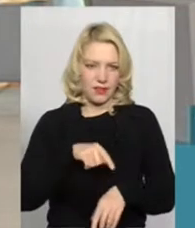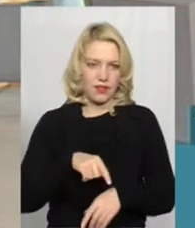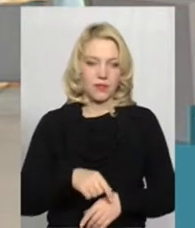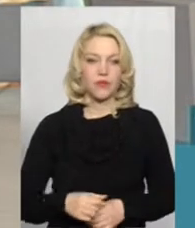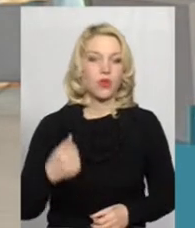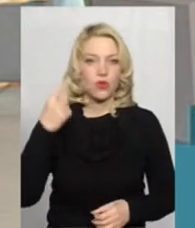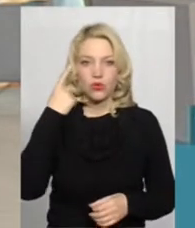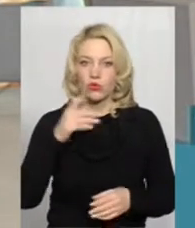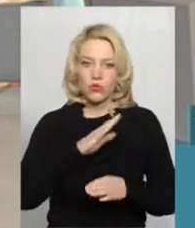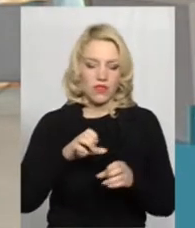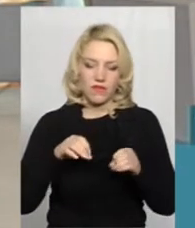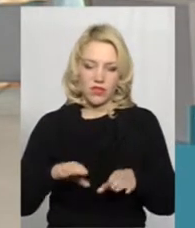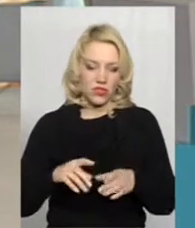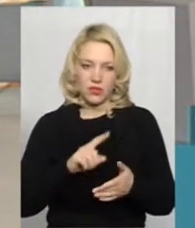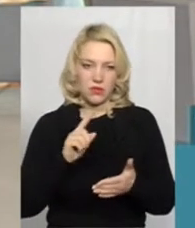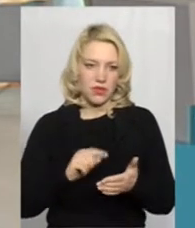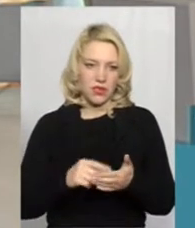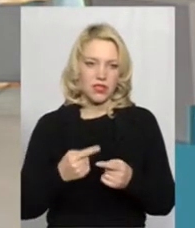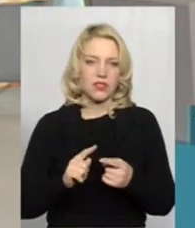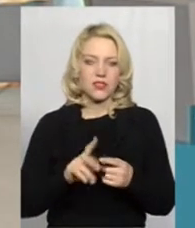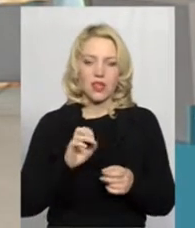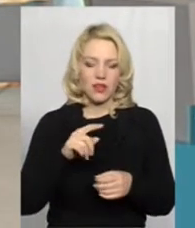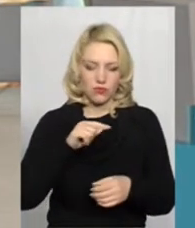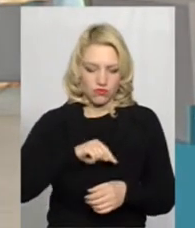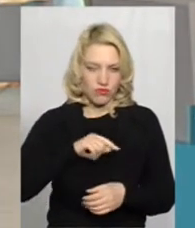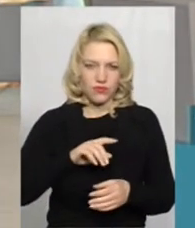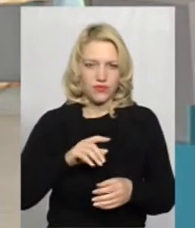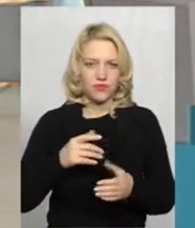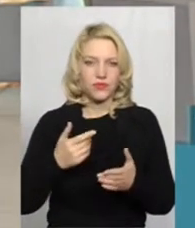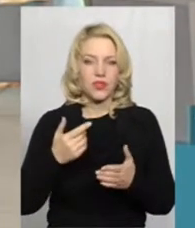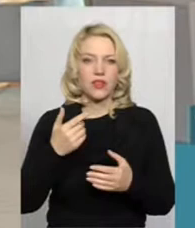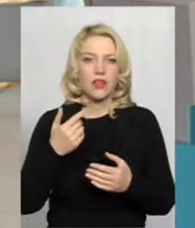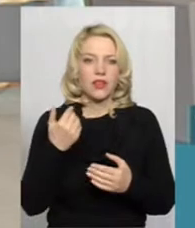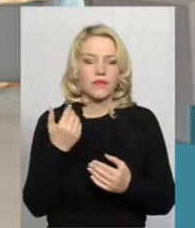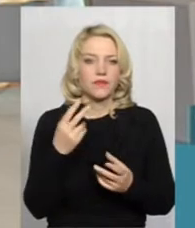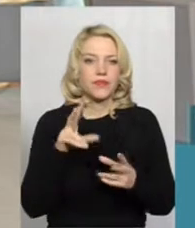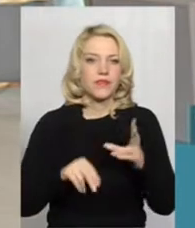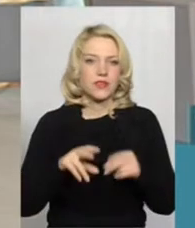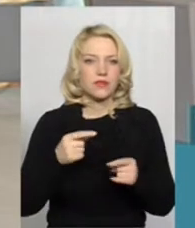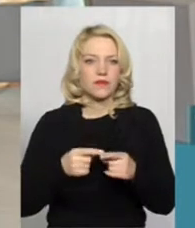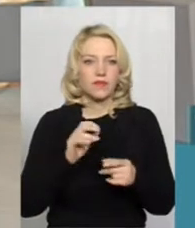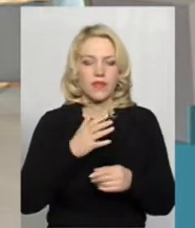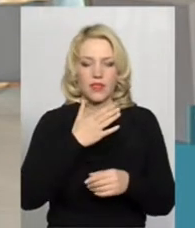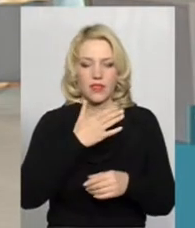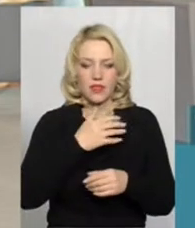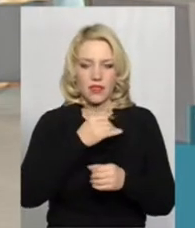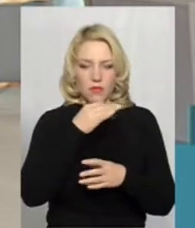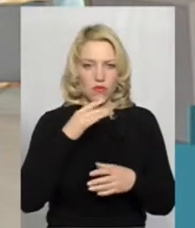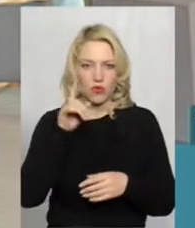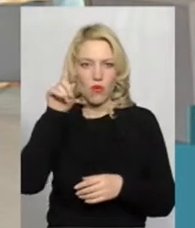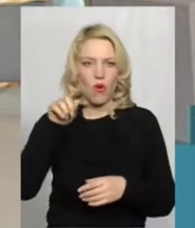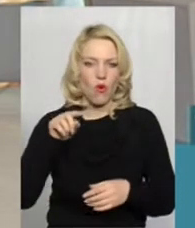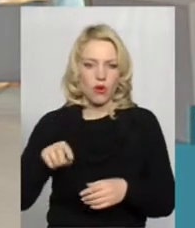вирішить питання. Це його вже сутність. Так, так. Не те, що сутність. Ага. Ми не маємо ставити знак